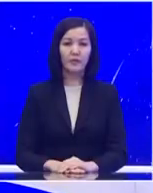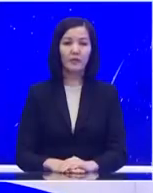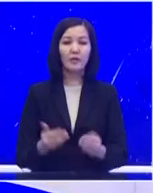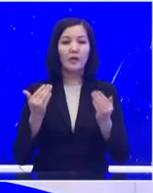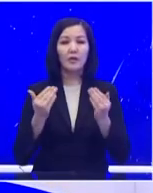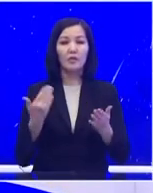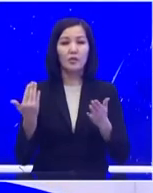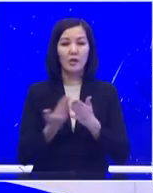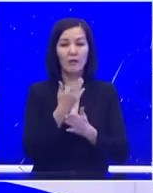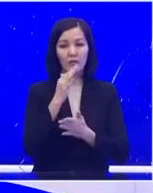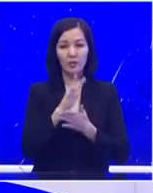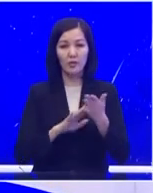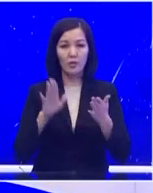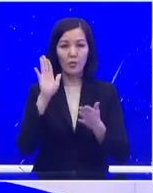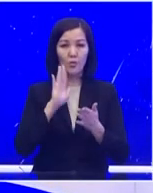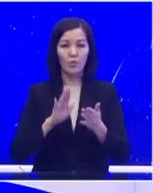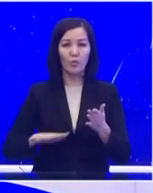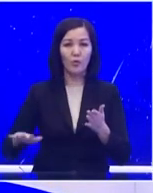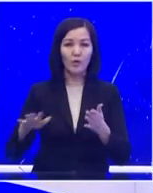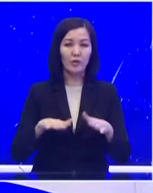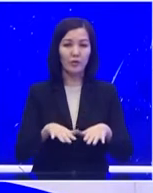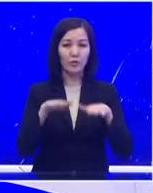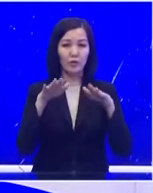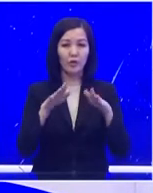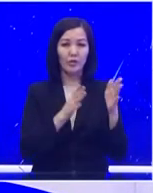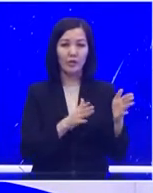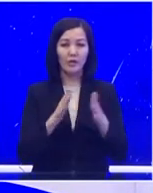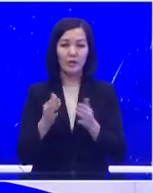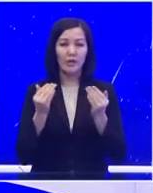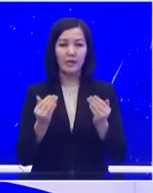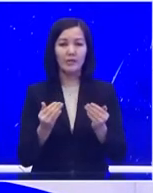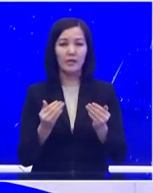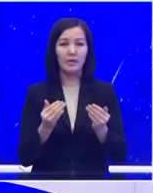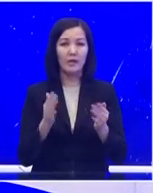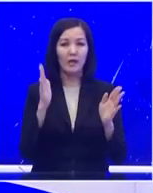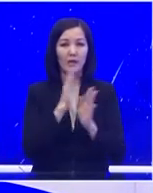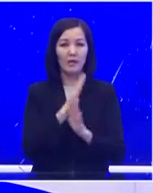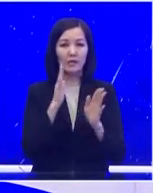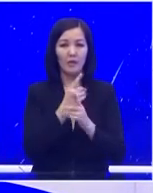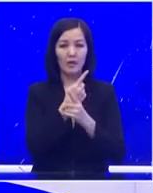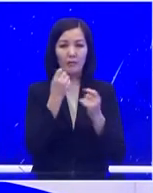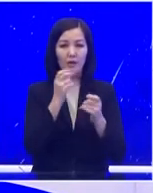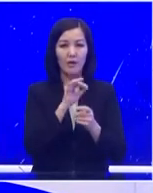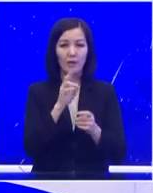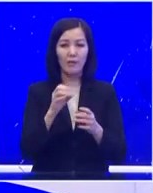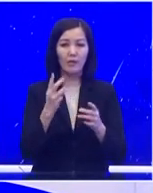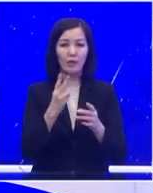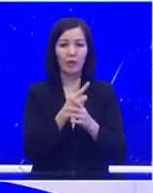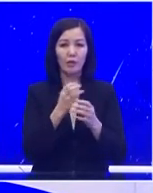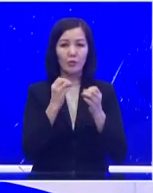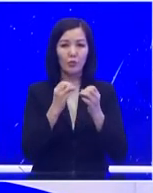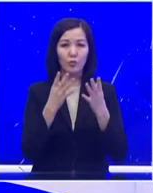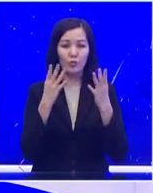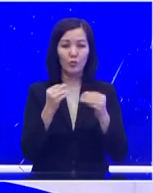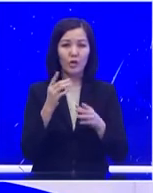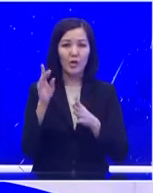Хабарымыз жалғастырамыз. Өңірде су тасқыны жағдайы тұрақты. Қазгидромет мамандарының хабарлауынша, ақпанның 2-ші 10-күндігінде күн